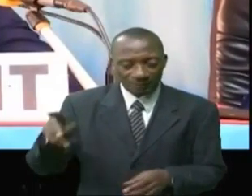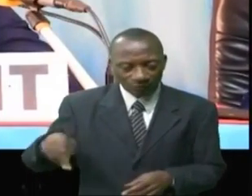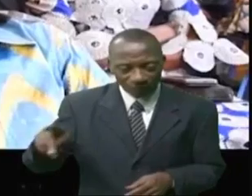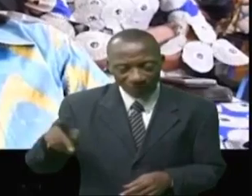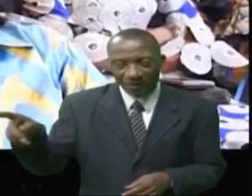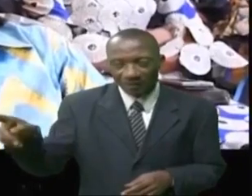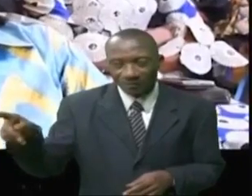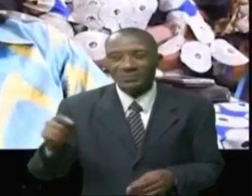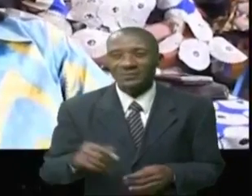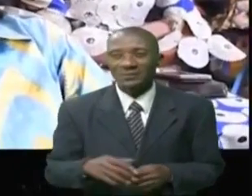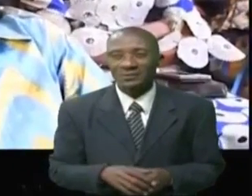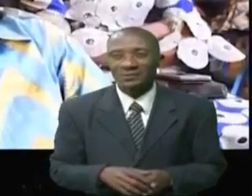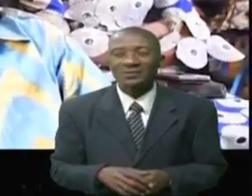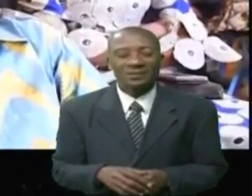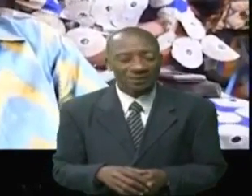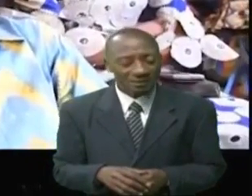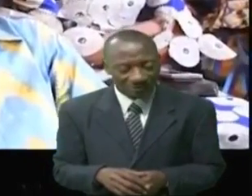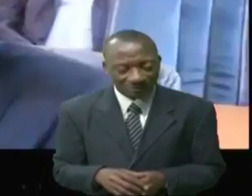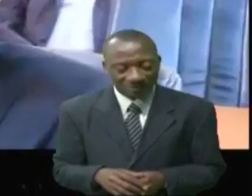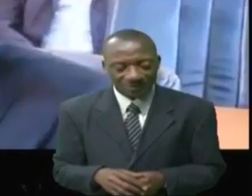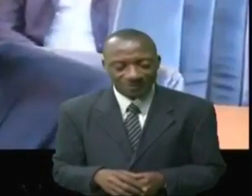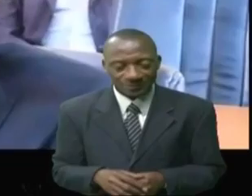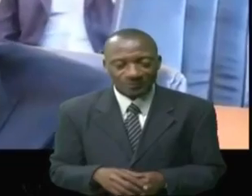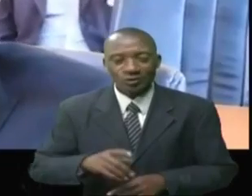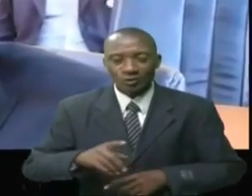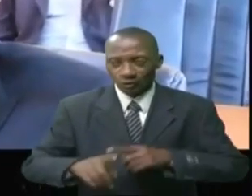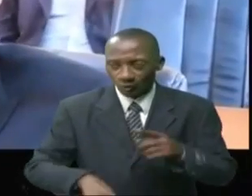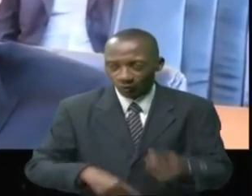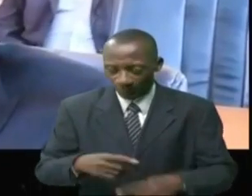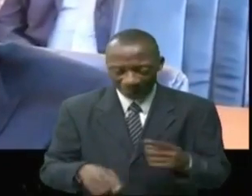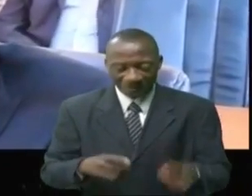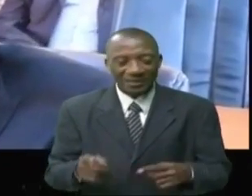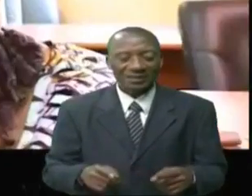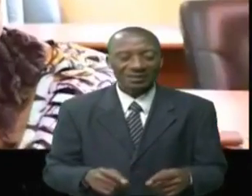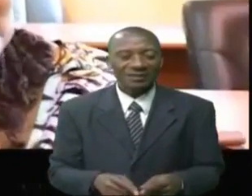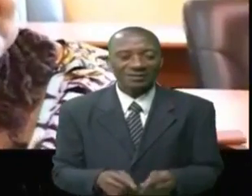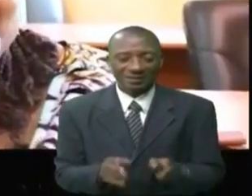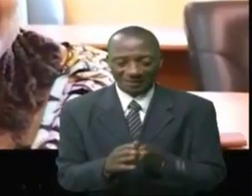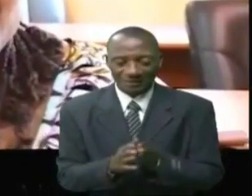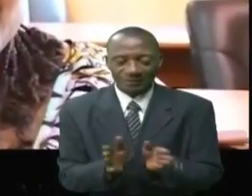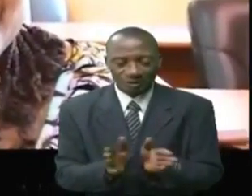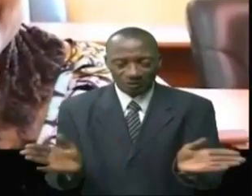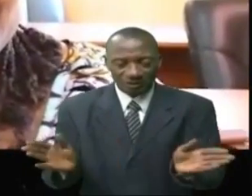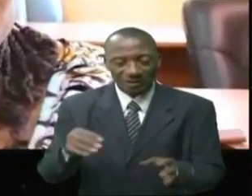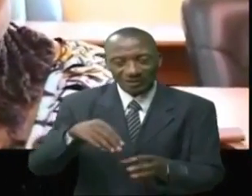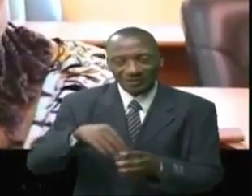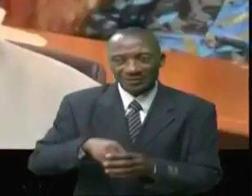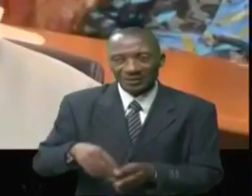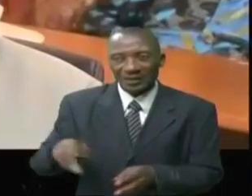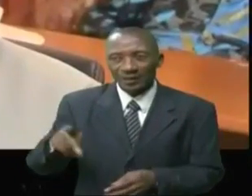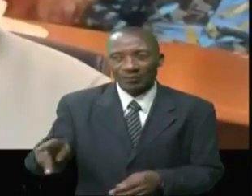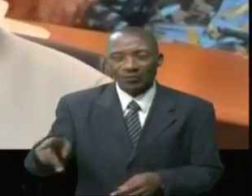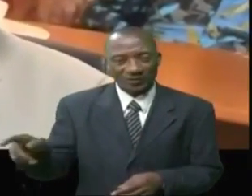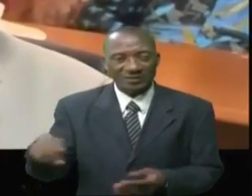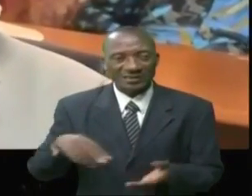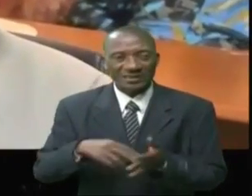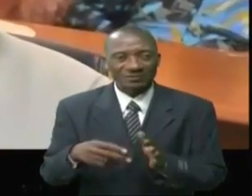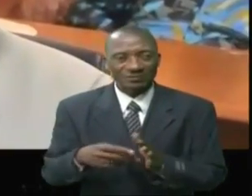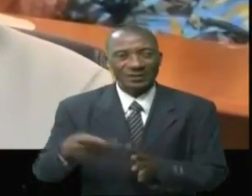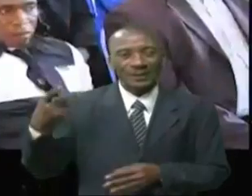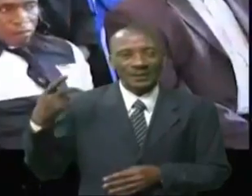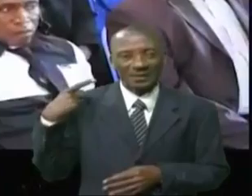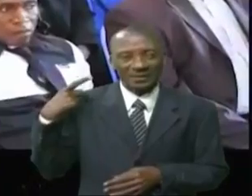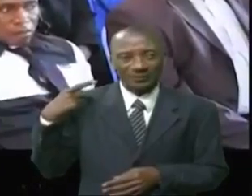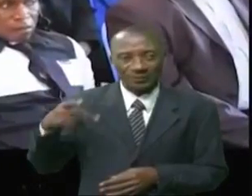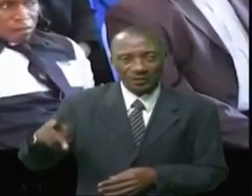a loué les sens élevés de la sagesse et maîtrise manifestée par les honorables députés provinciaux pour le